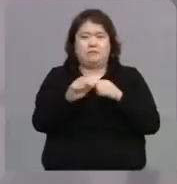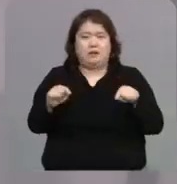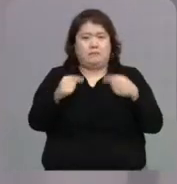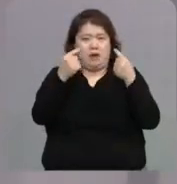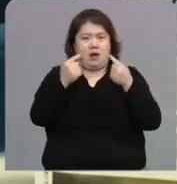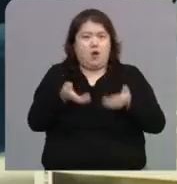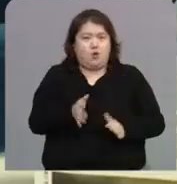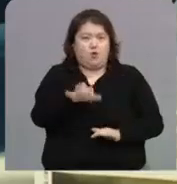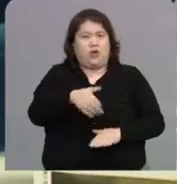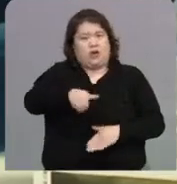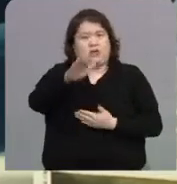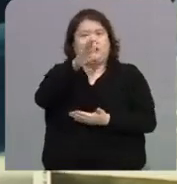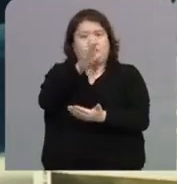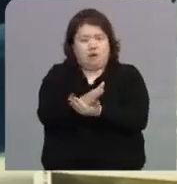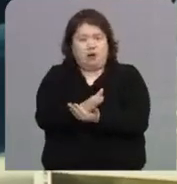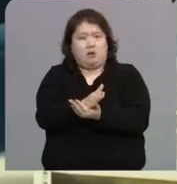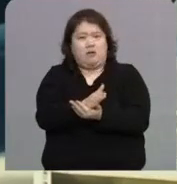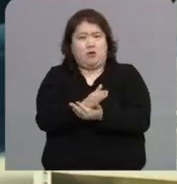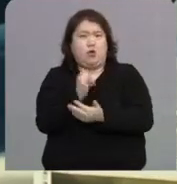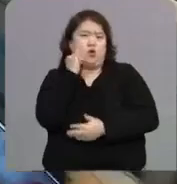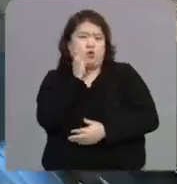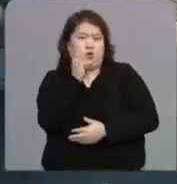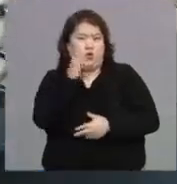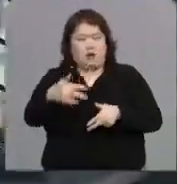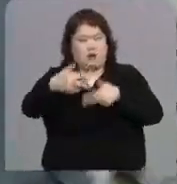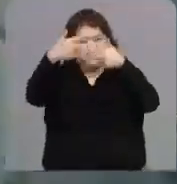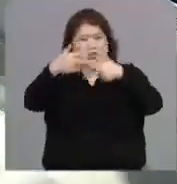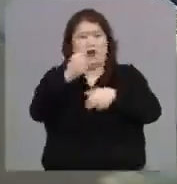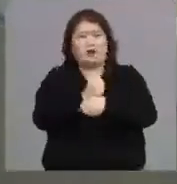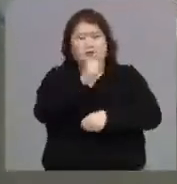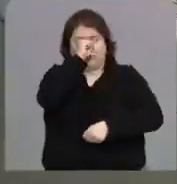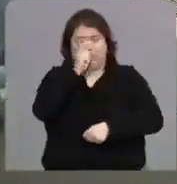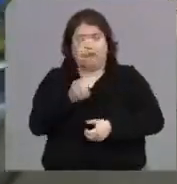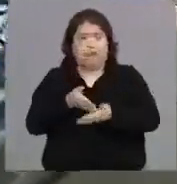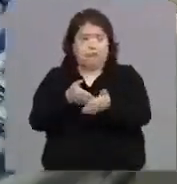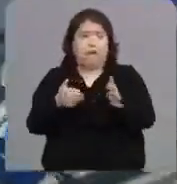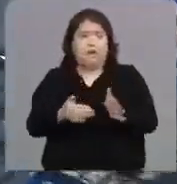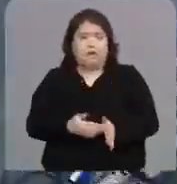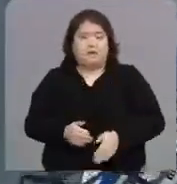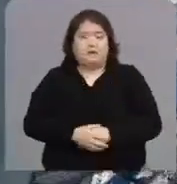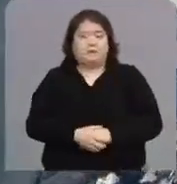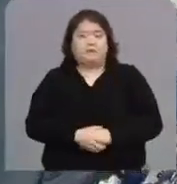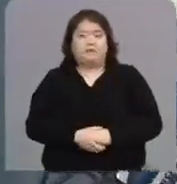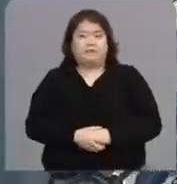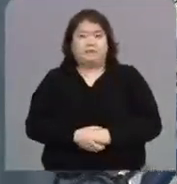삼가고 비대면 안부 인사를 당부했습니다. KBS 뉴스 오정현입니다.